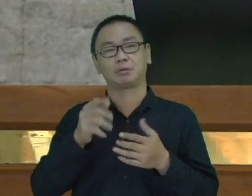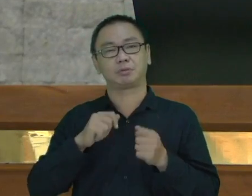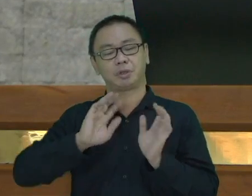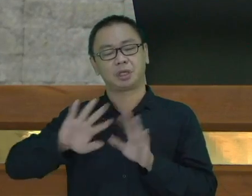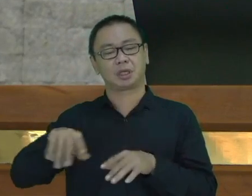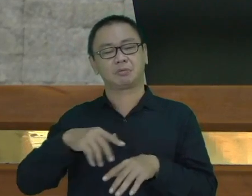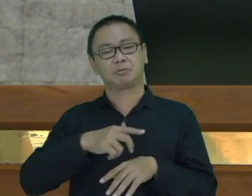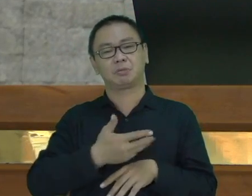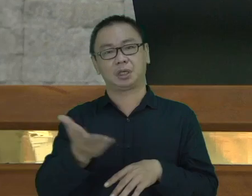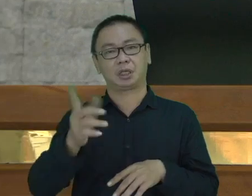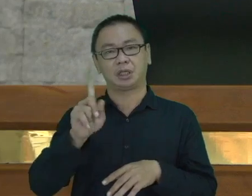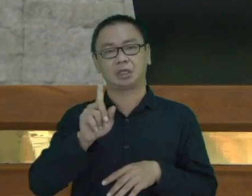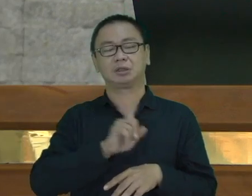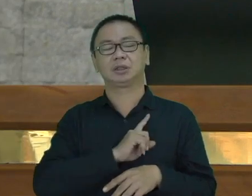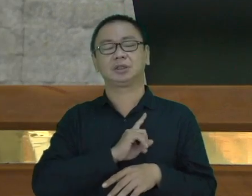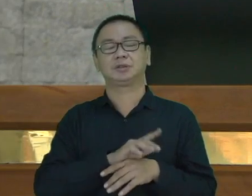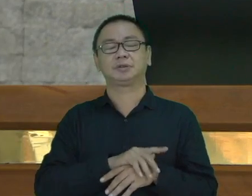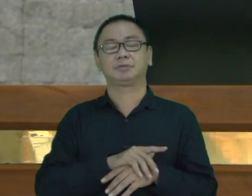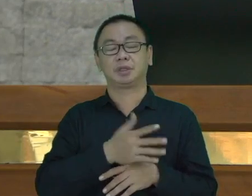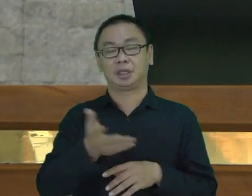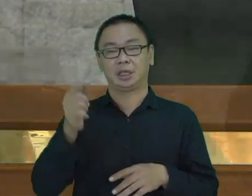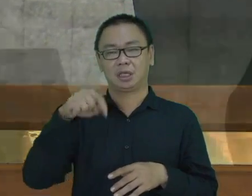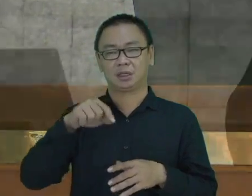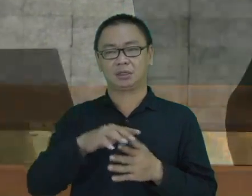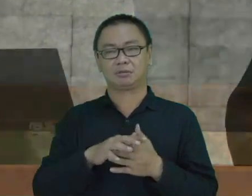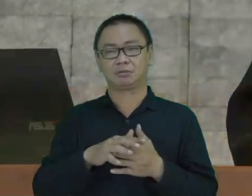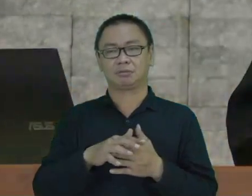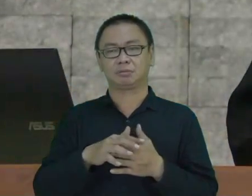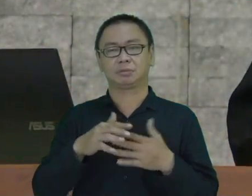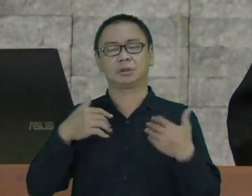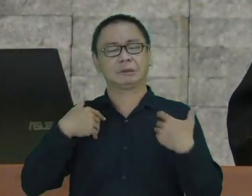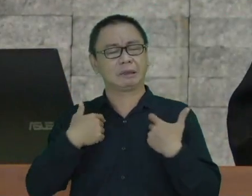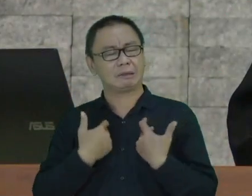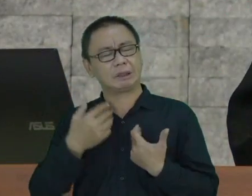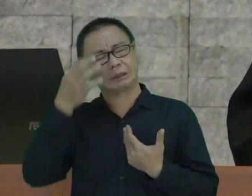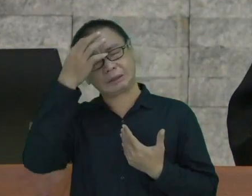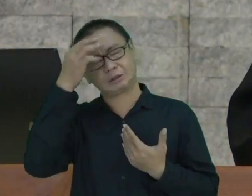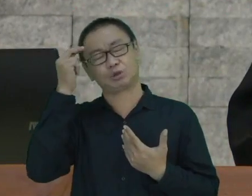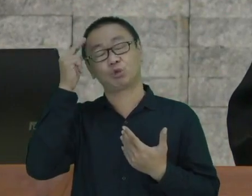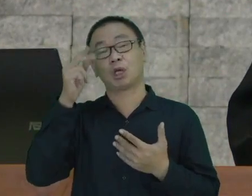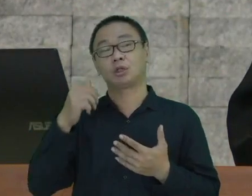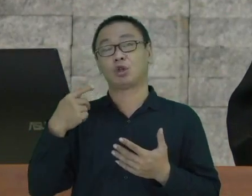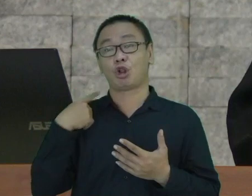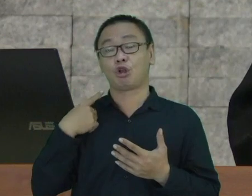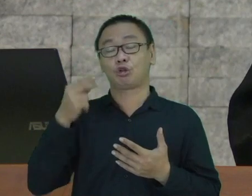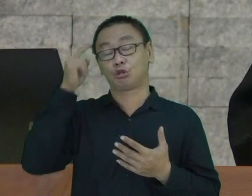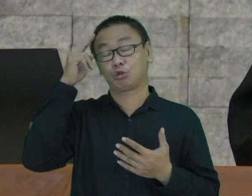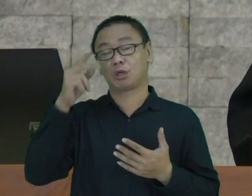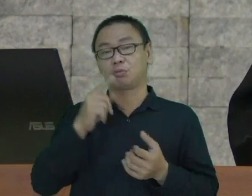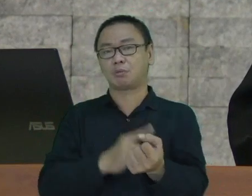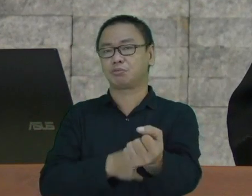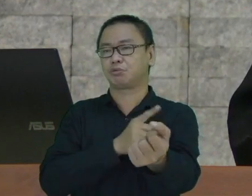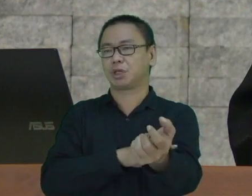dalam kesendirian. Mereka yang saat ini menderita sakit, kiranya Tuhan tolong, Tuhan mampukan, dan